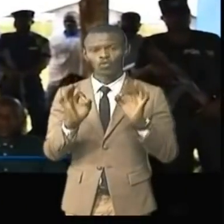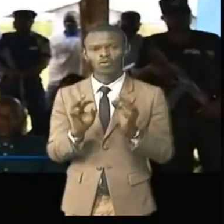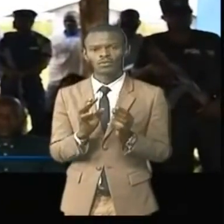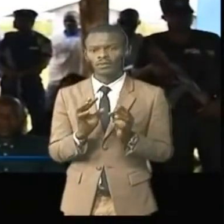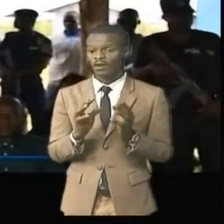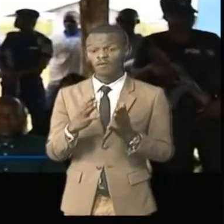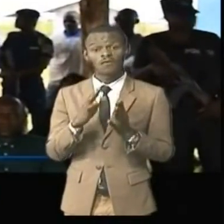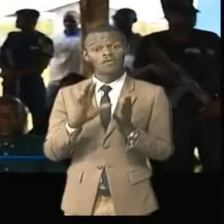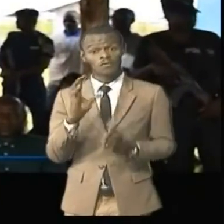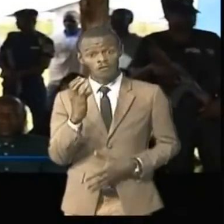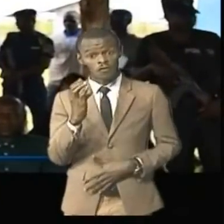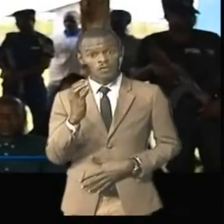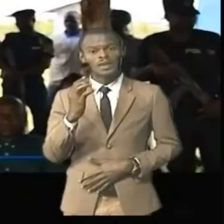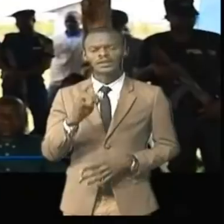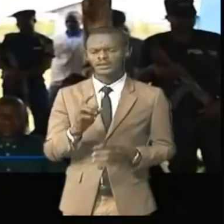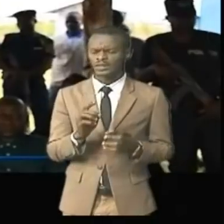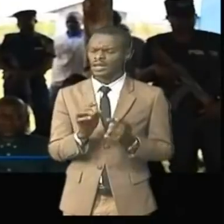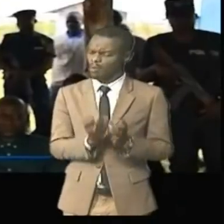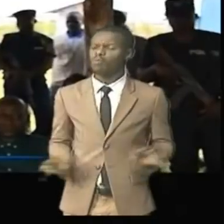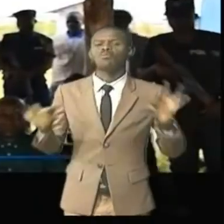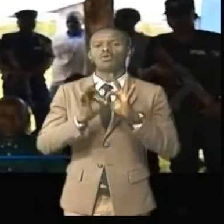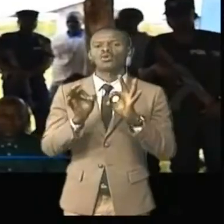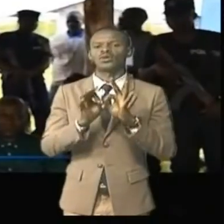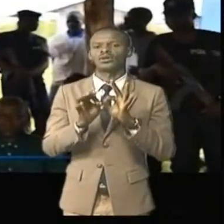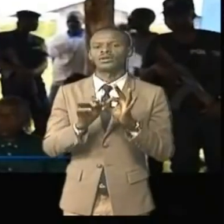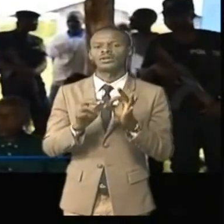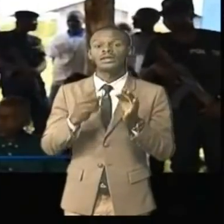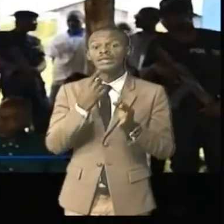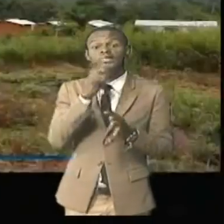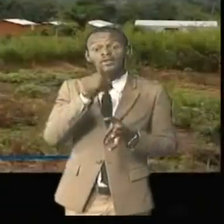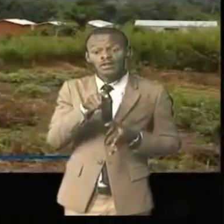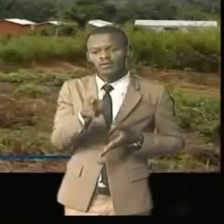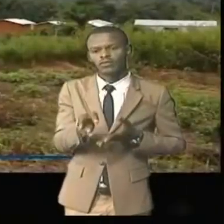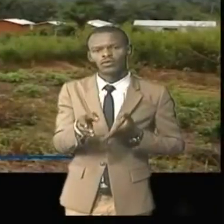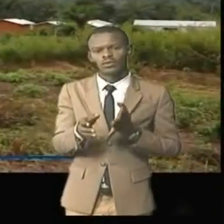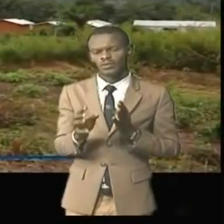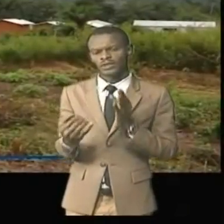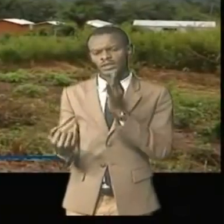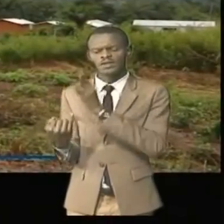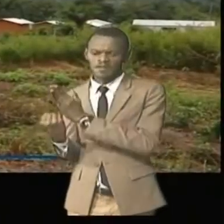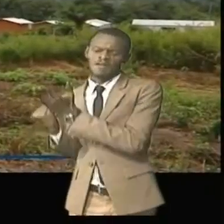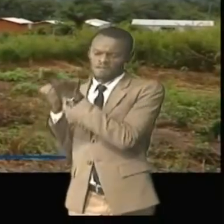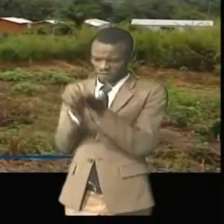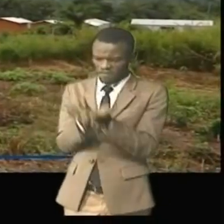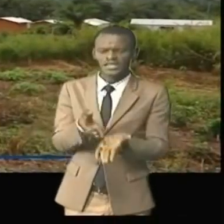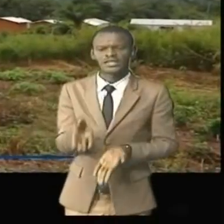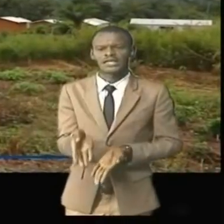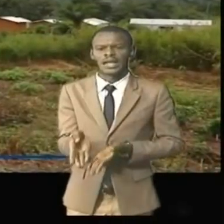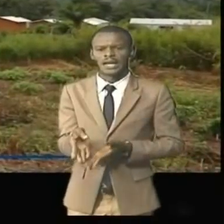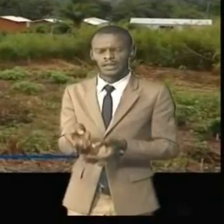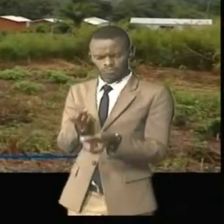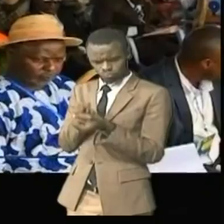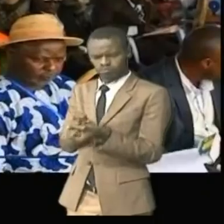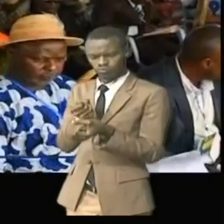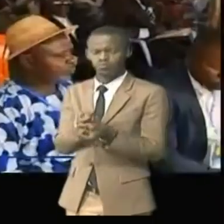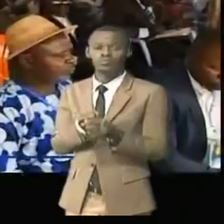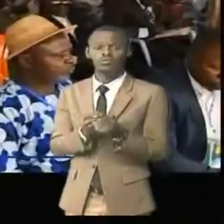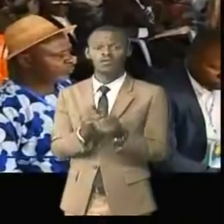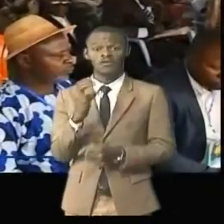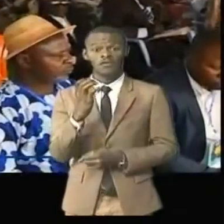Investir dans l'égalité, c'est investir dans la durabilité. Nous avons financé la construction de 400